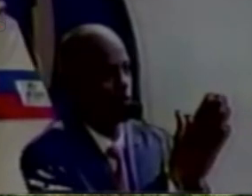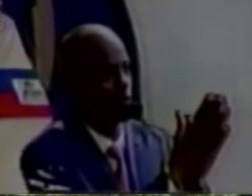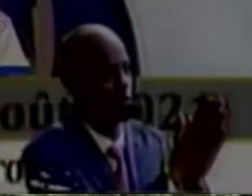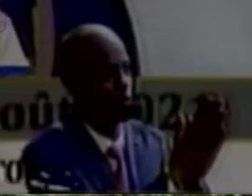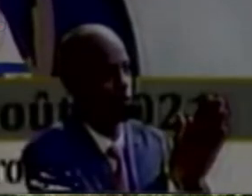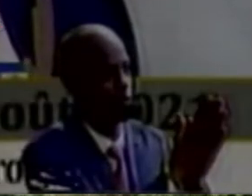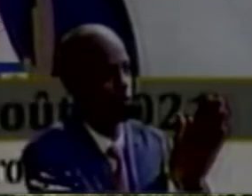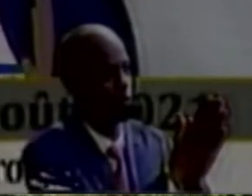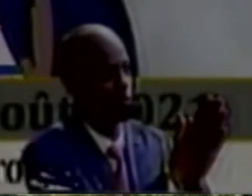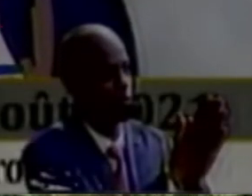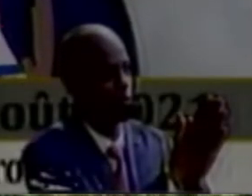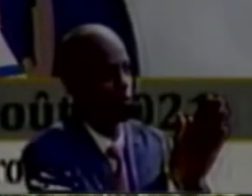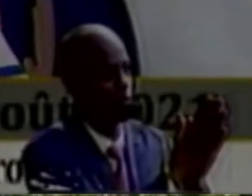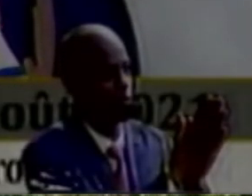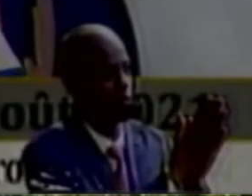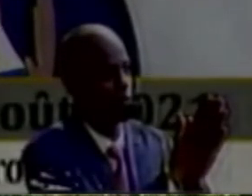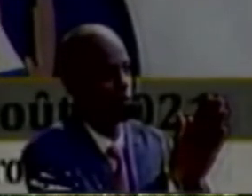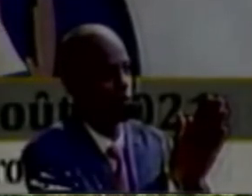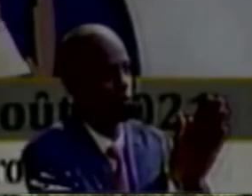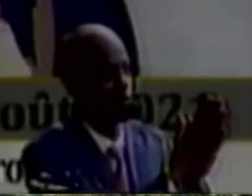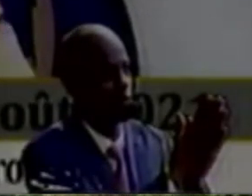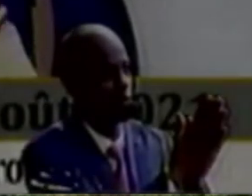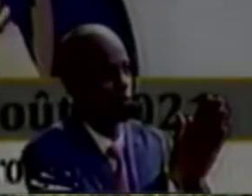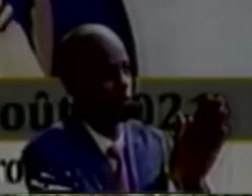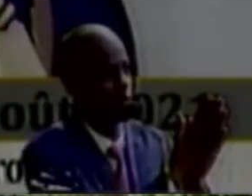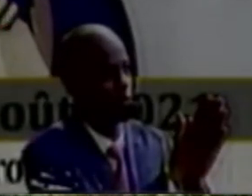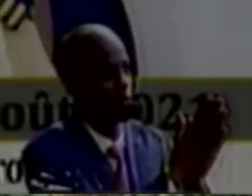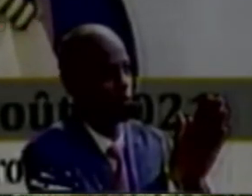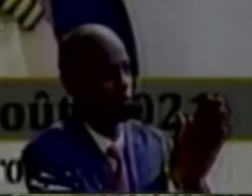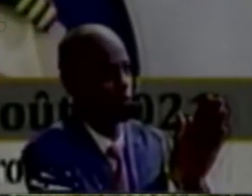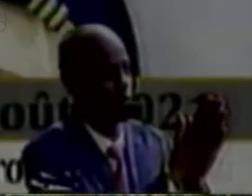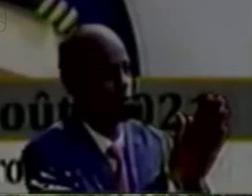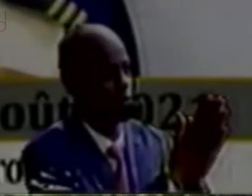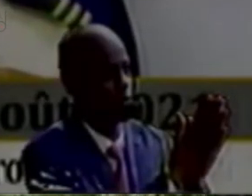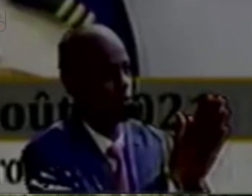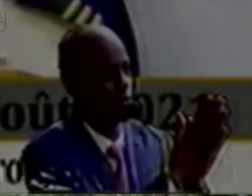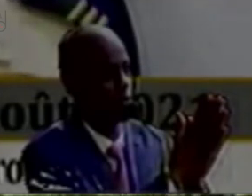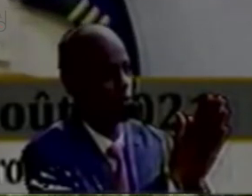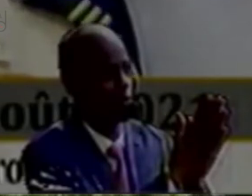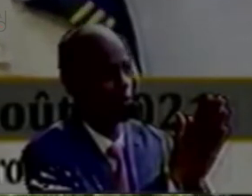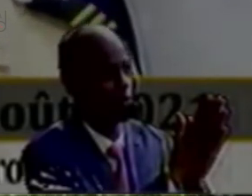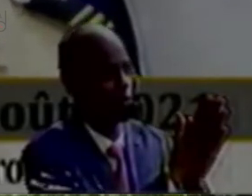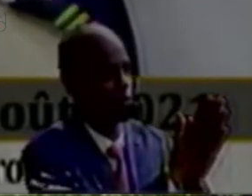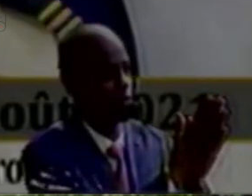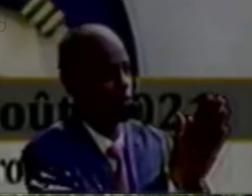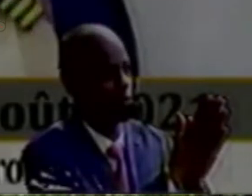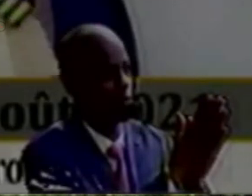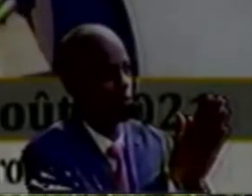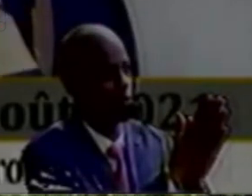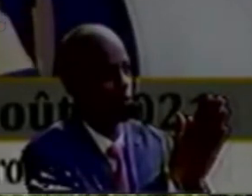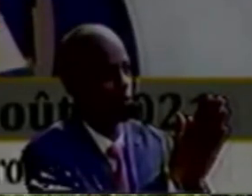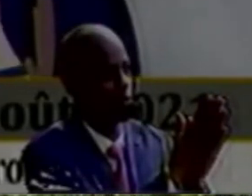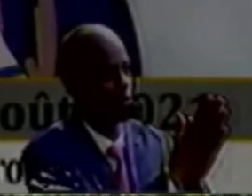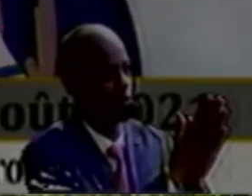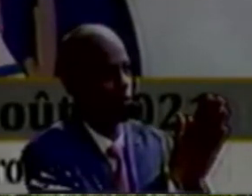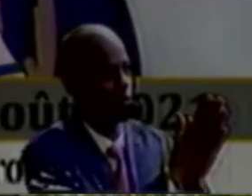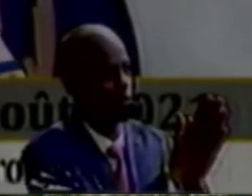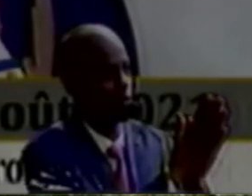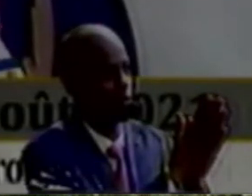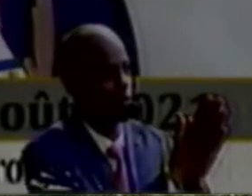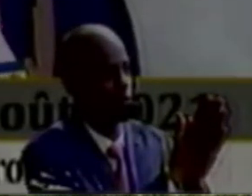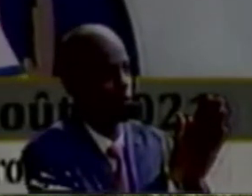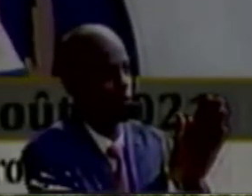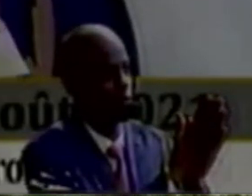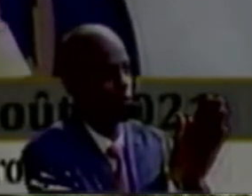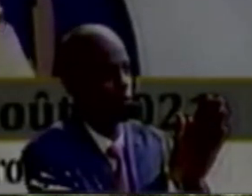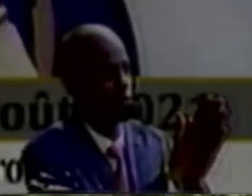Deville. Présence policière, non seulement ils peuvent aider à sécuriser le convoi, yo, et yo a porté